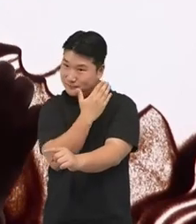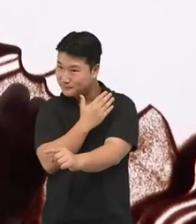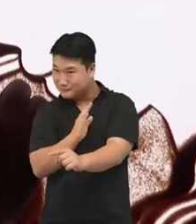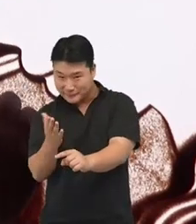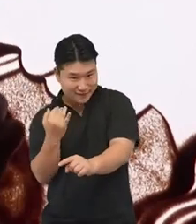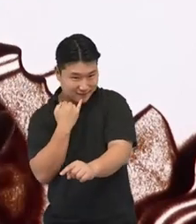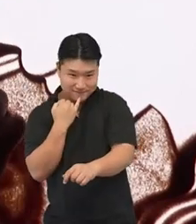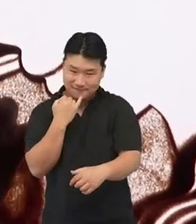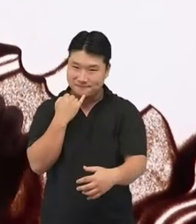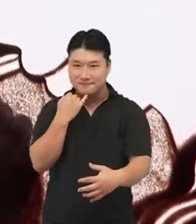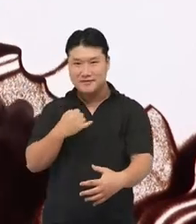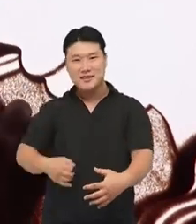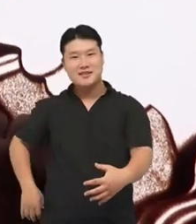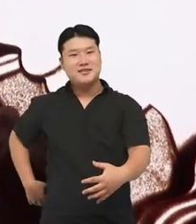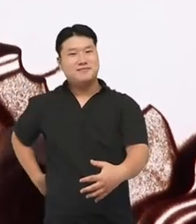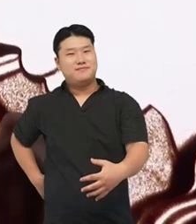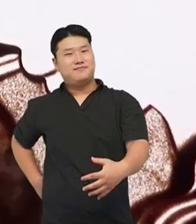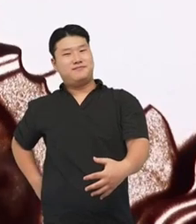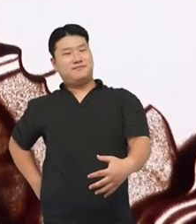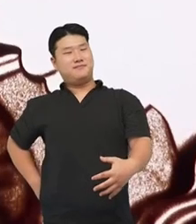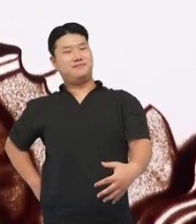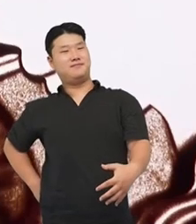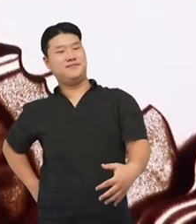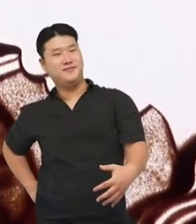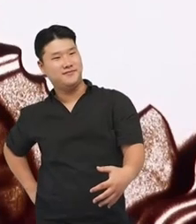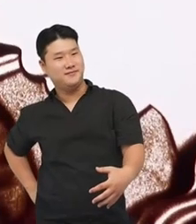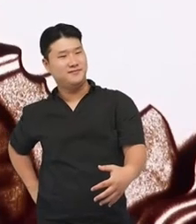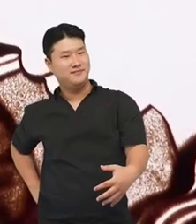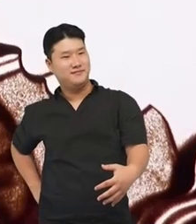어느새 가지런한 모습을 갖추었어요.